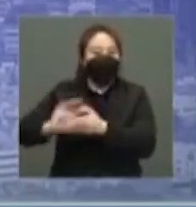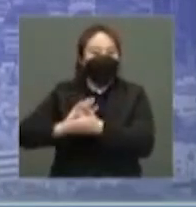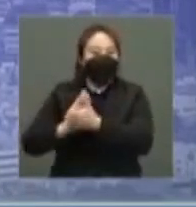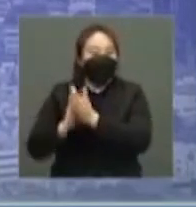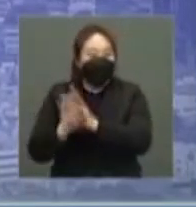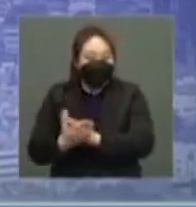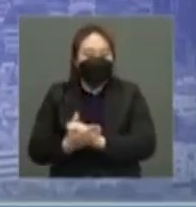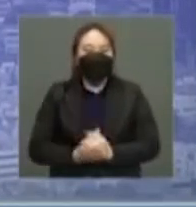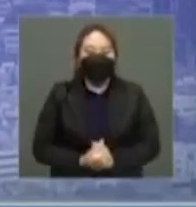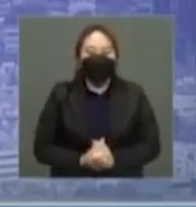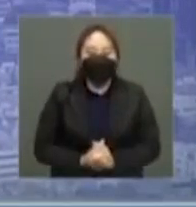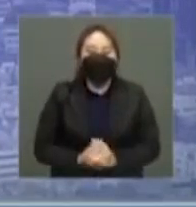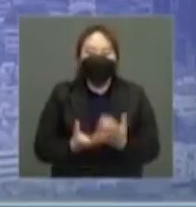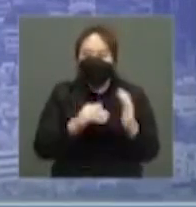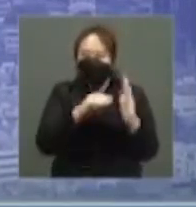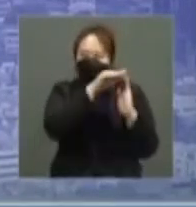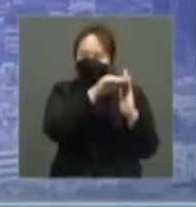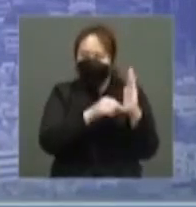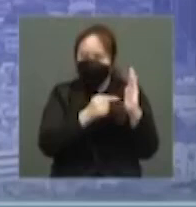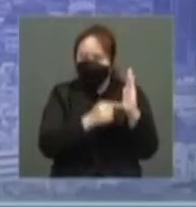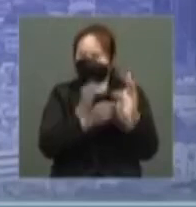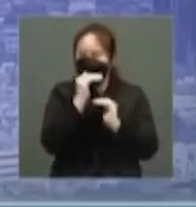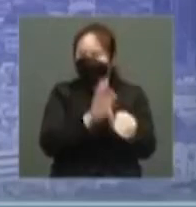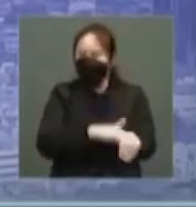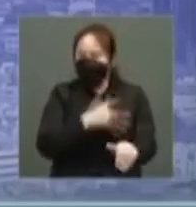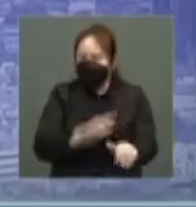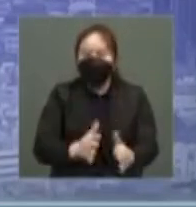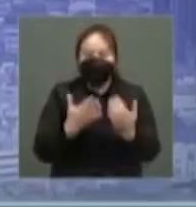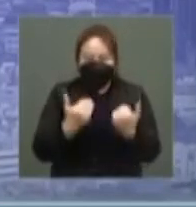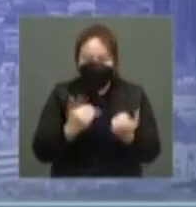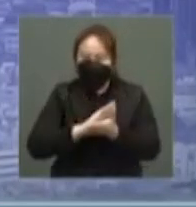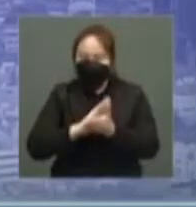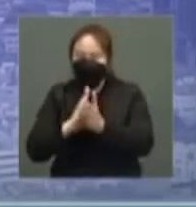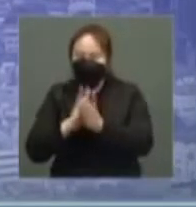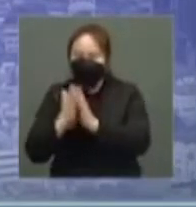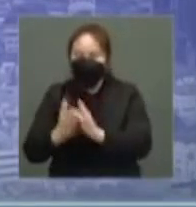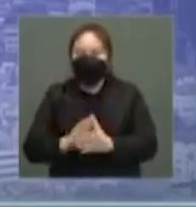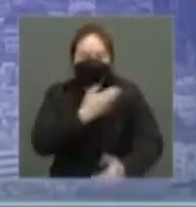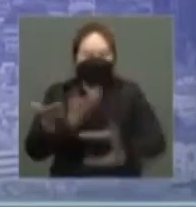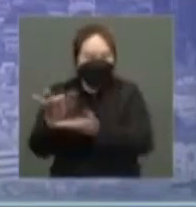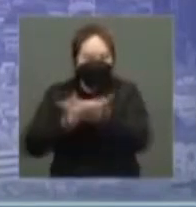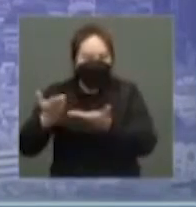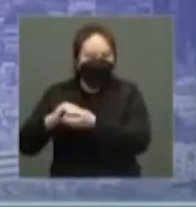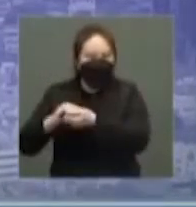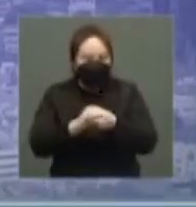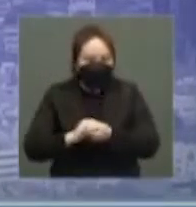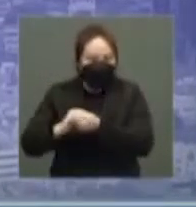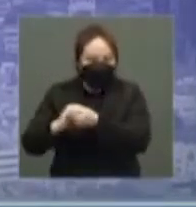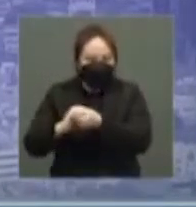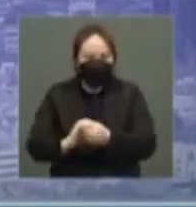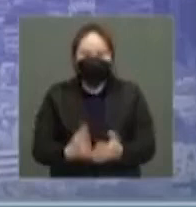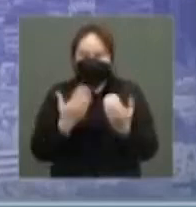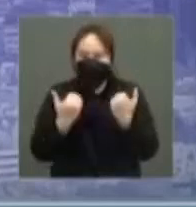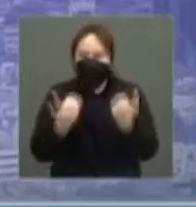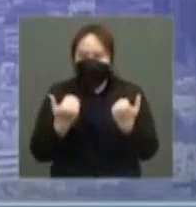ใช่ กูลาออกโอ้โหบิ๊กป้อมพูดแค่นั้นเต็มโซเชียลเลย ใ ถูกป่ะล่ะ แล้วท่านนายกจะตั้งพรรคใหม่เขาก็จะ เขาก็จะ